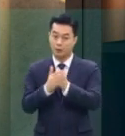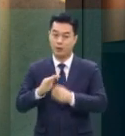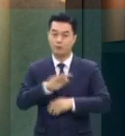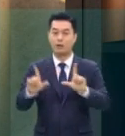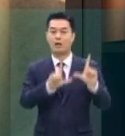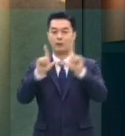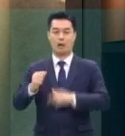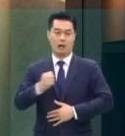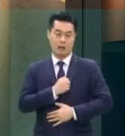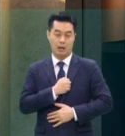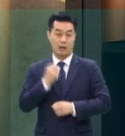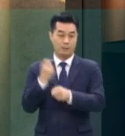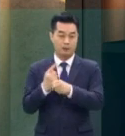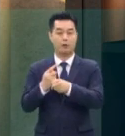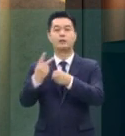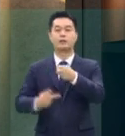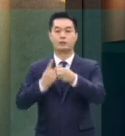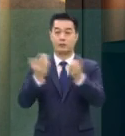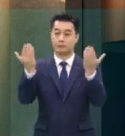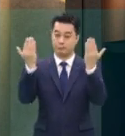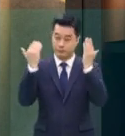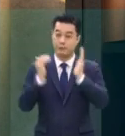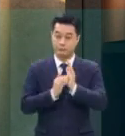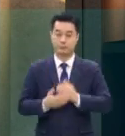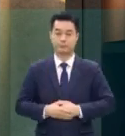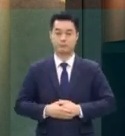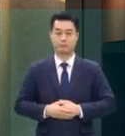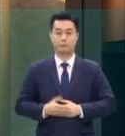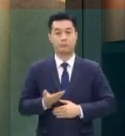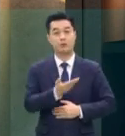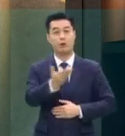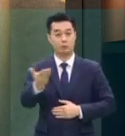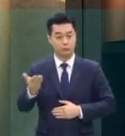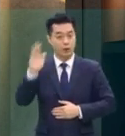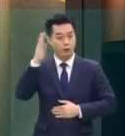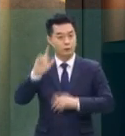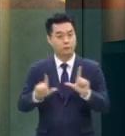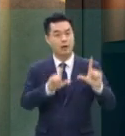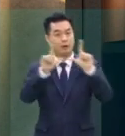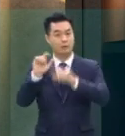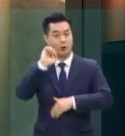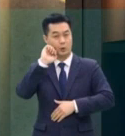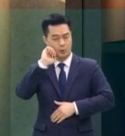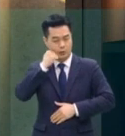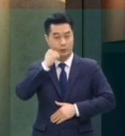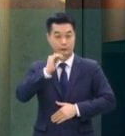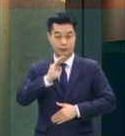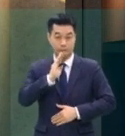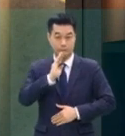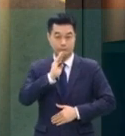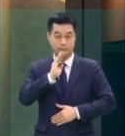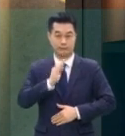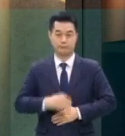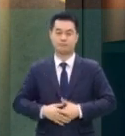바뀐 뒤 벌써 2년이 지났습니다 국민 여러분 요즘 삶이 얼마나 어려우신 지요